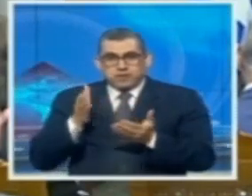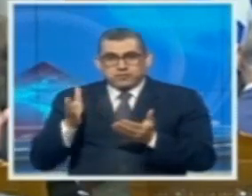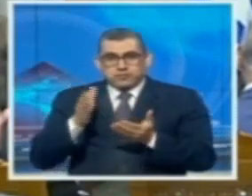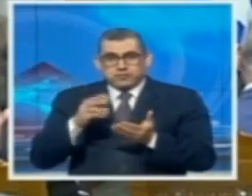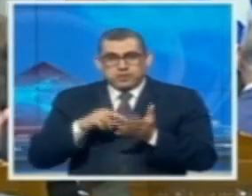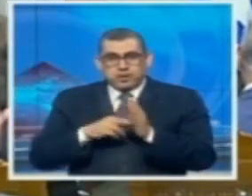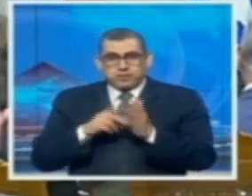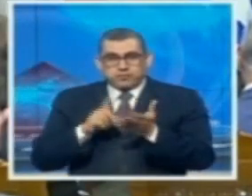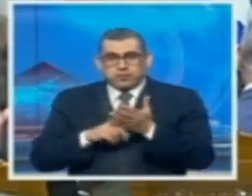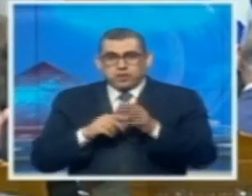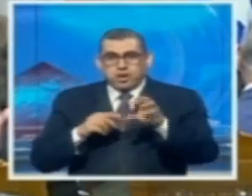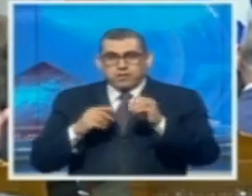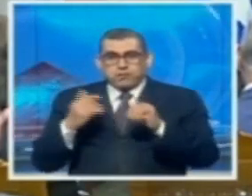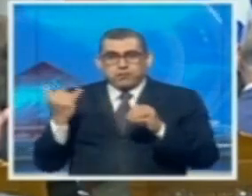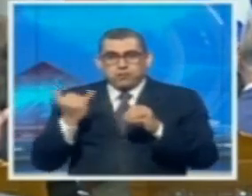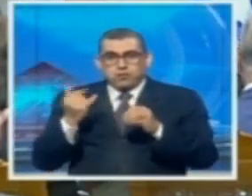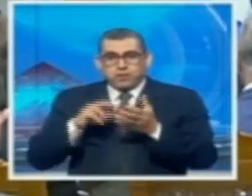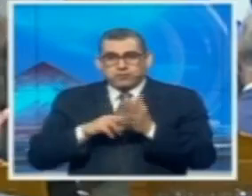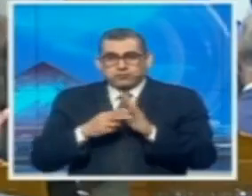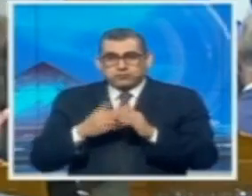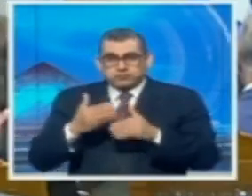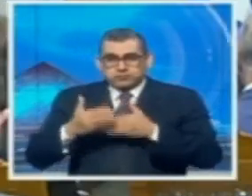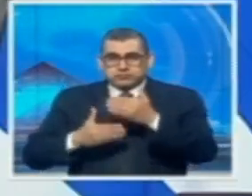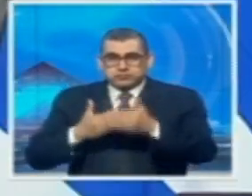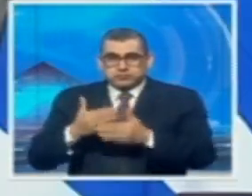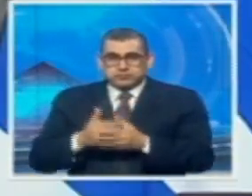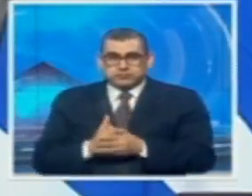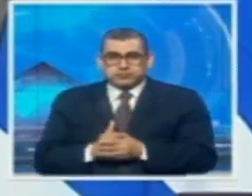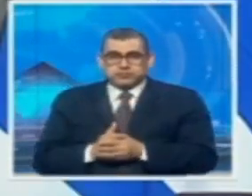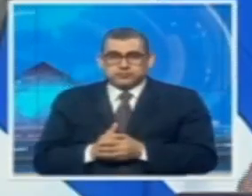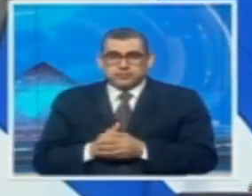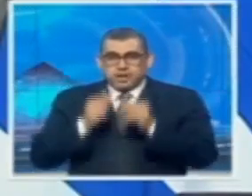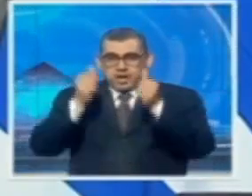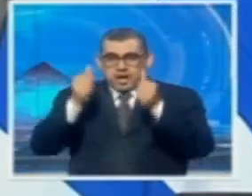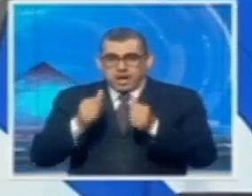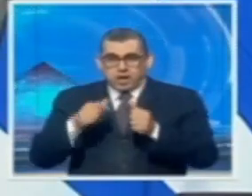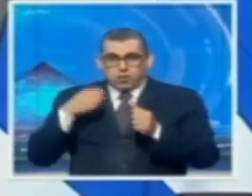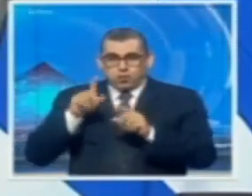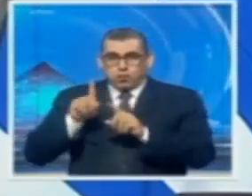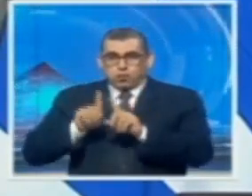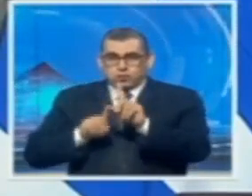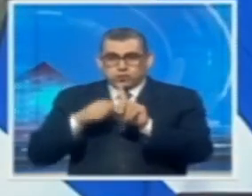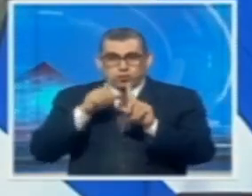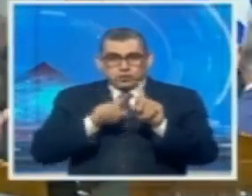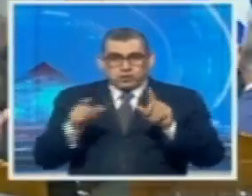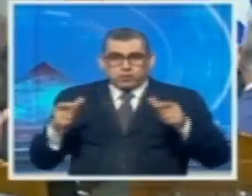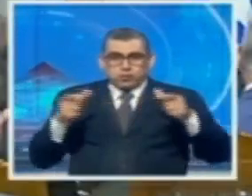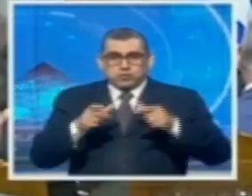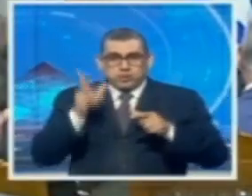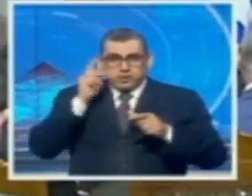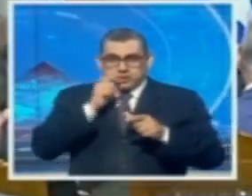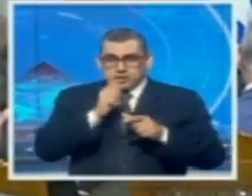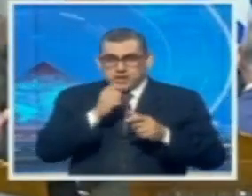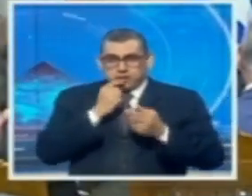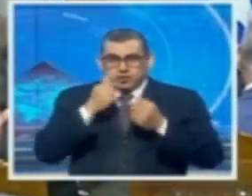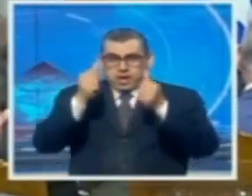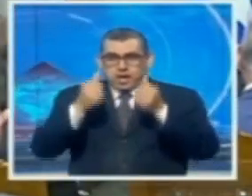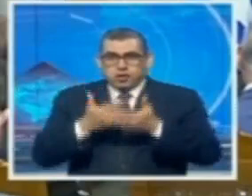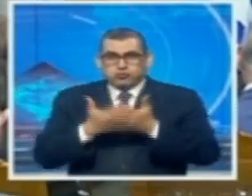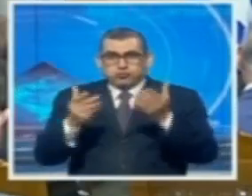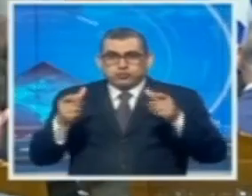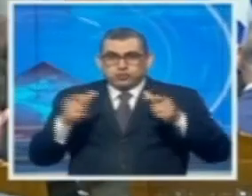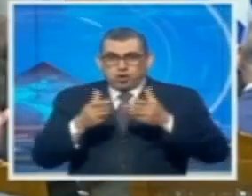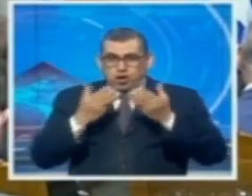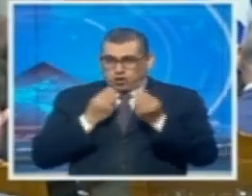وغيرها من المنتديات الدولية. كما أعلن الوزيران خلال مؤتمر صحفي عقب